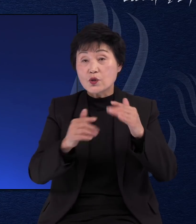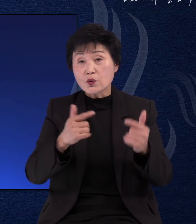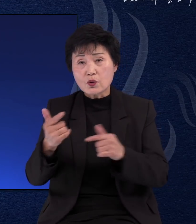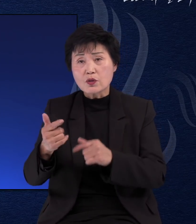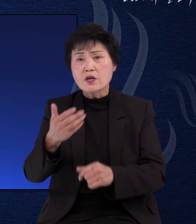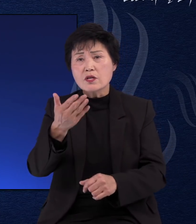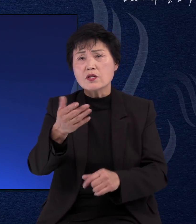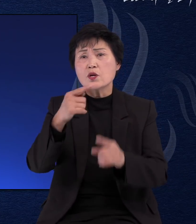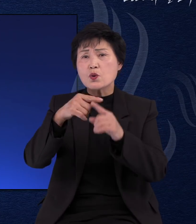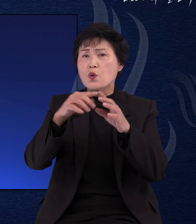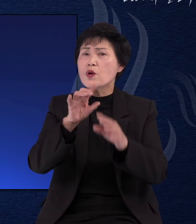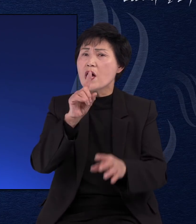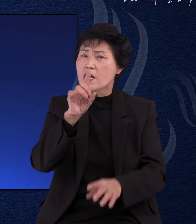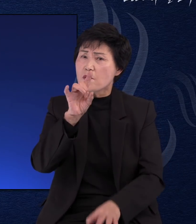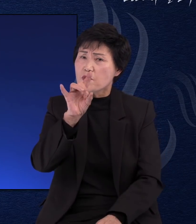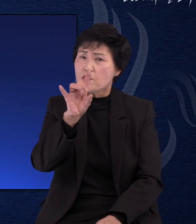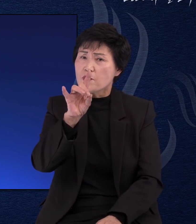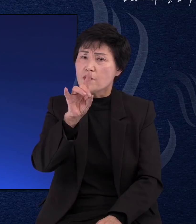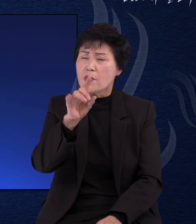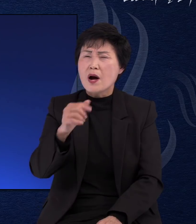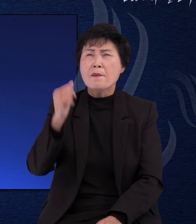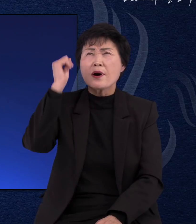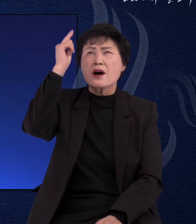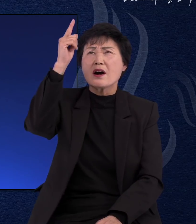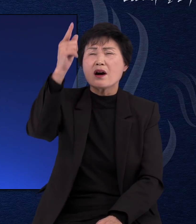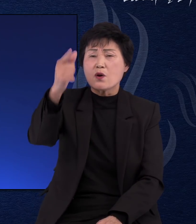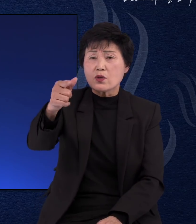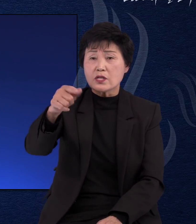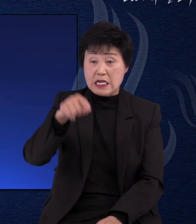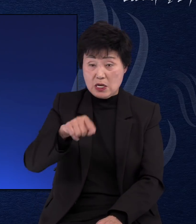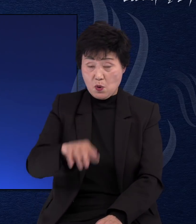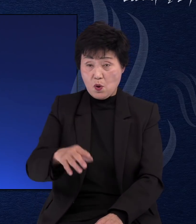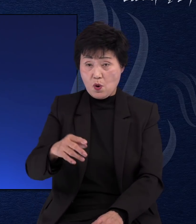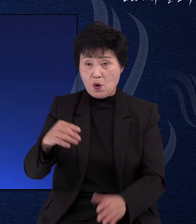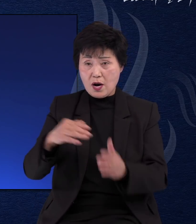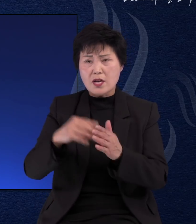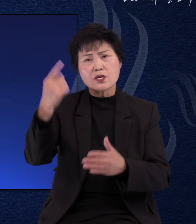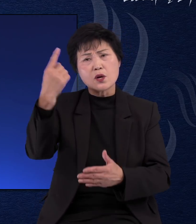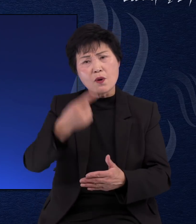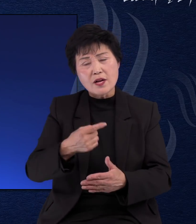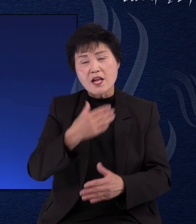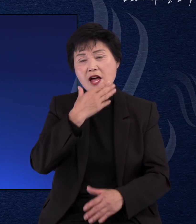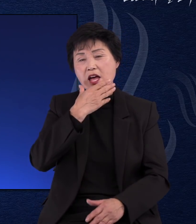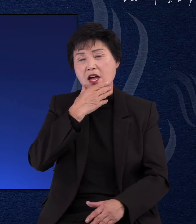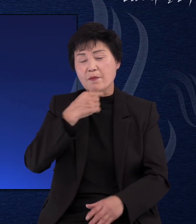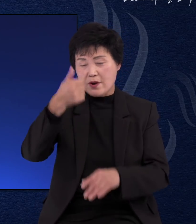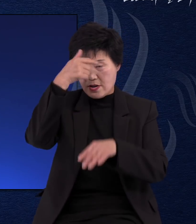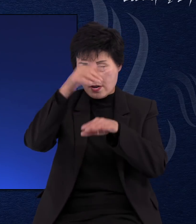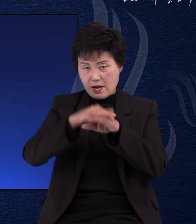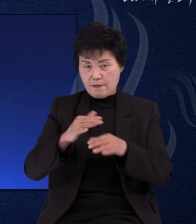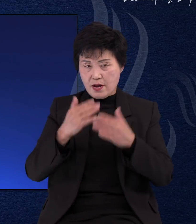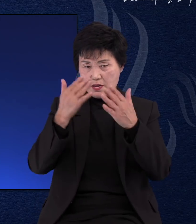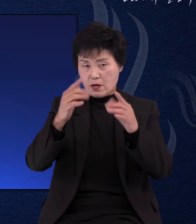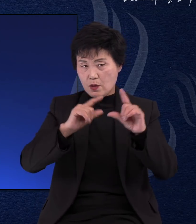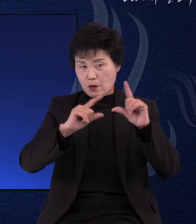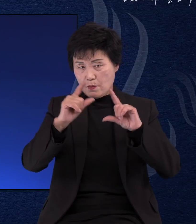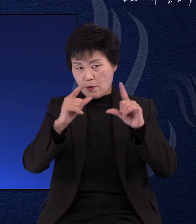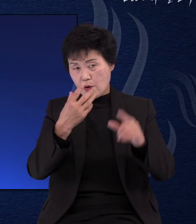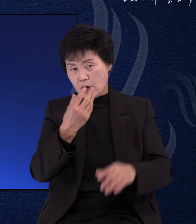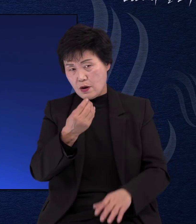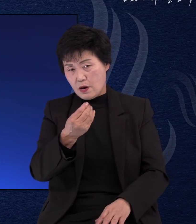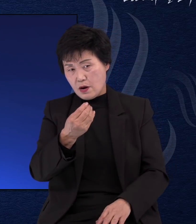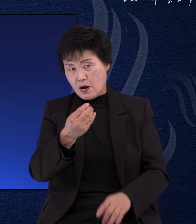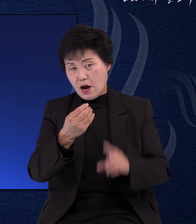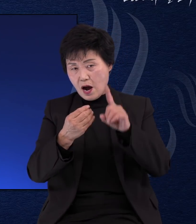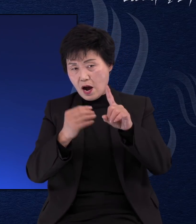없는 것처럼 그 멀리서 이곳까지 와서 저렇게 행복하게 지금 예배를 드리고 있는데 한 성도라도